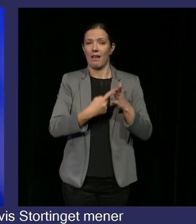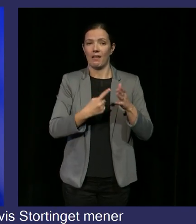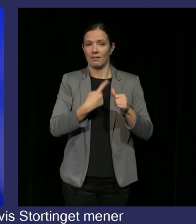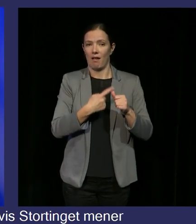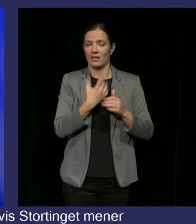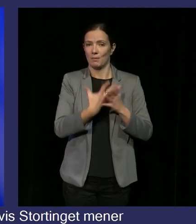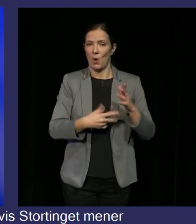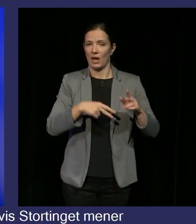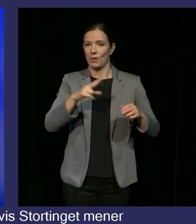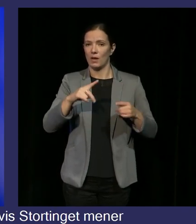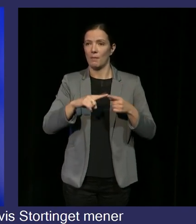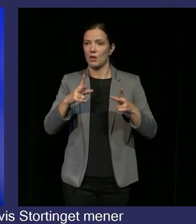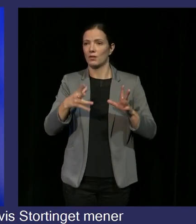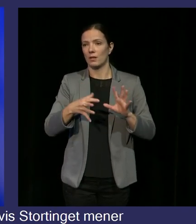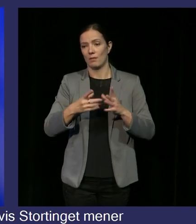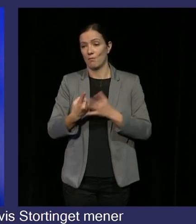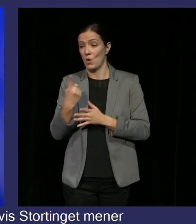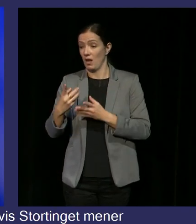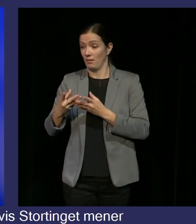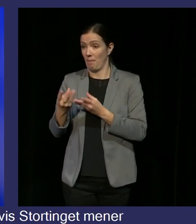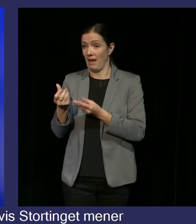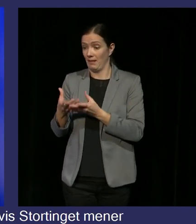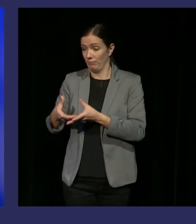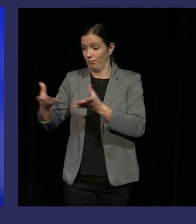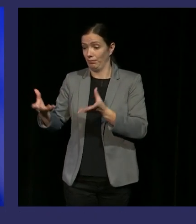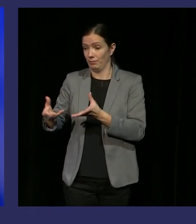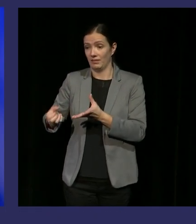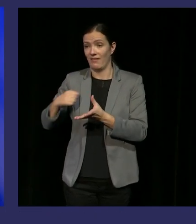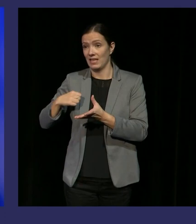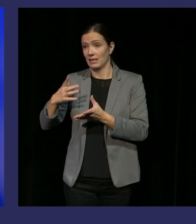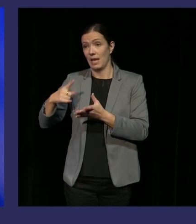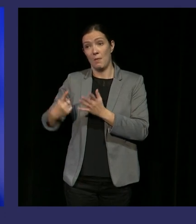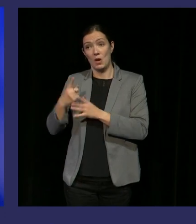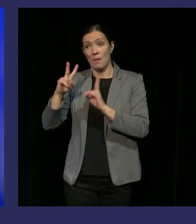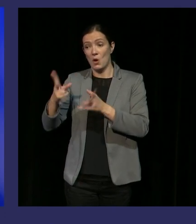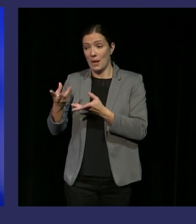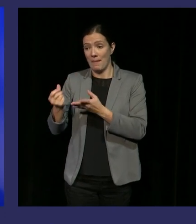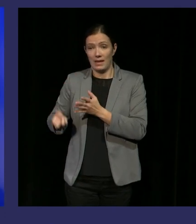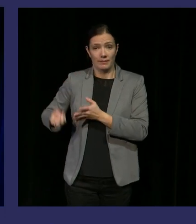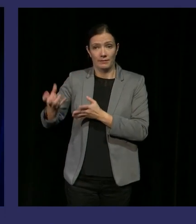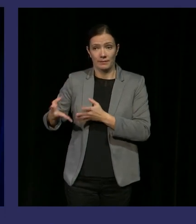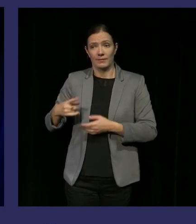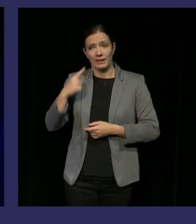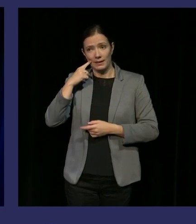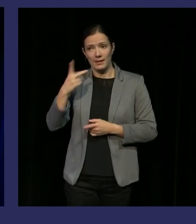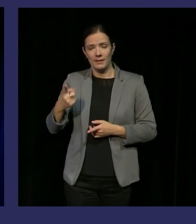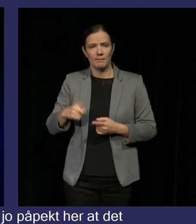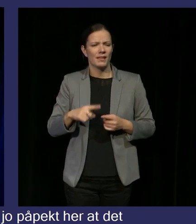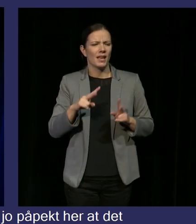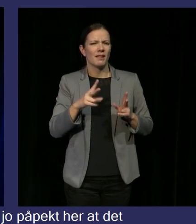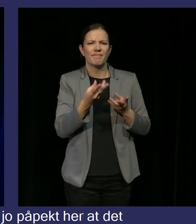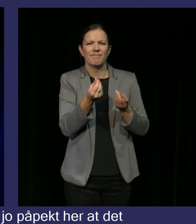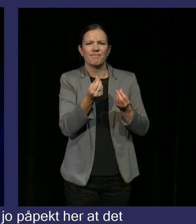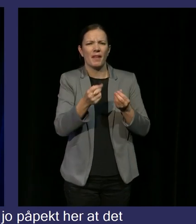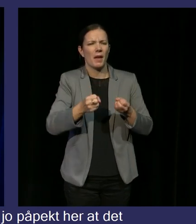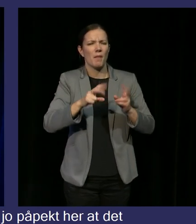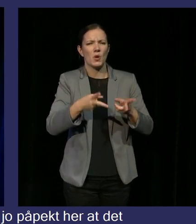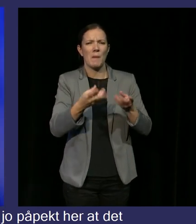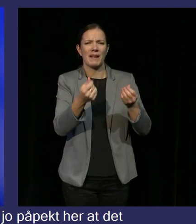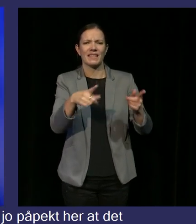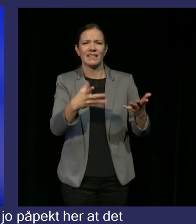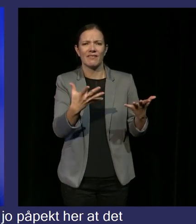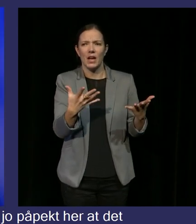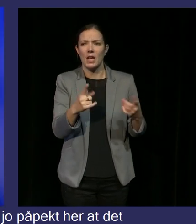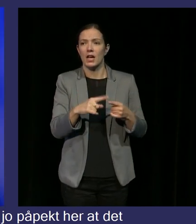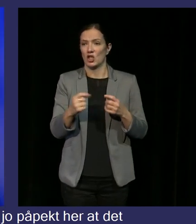også eventuelt åpne pengesekken hvis Stortinget mener det grunn til det, og jeg mener at det for så vidt god grunn til det. Hva det man skal bruke penger på? Ja, styrke rettigheter, for det